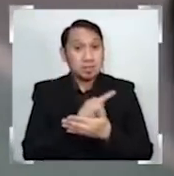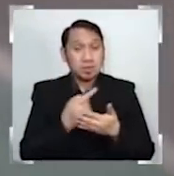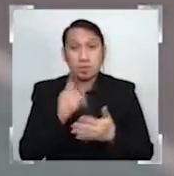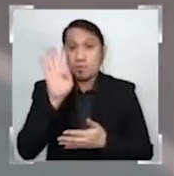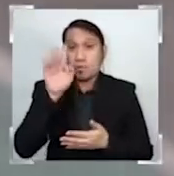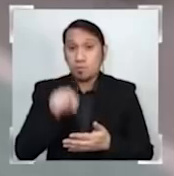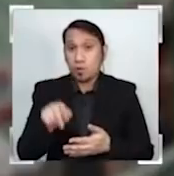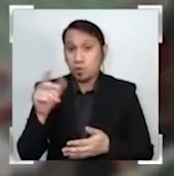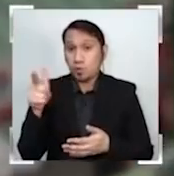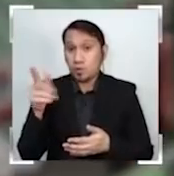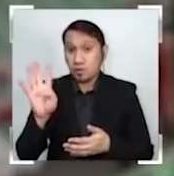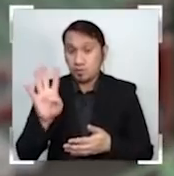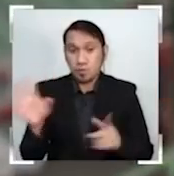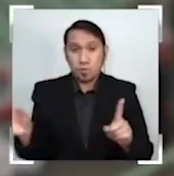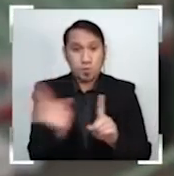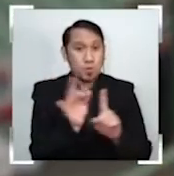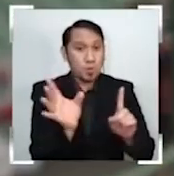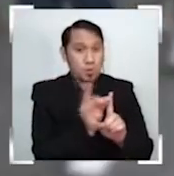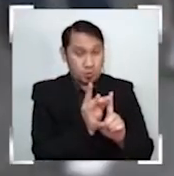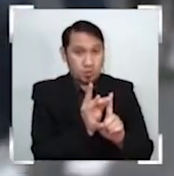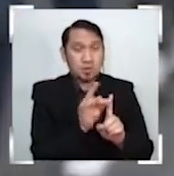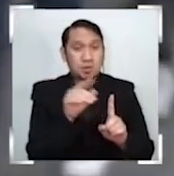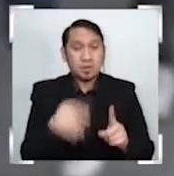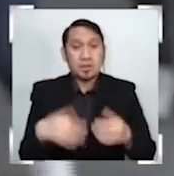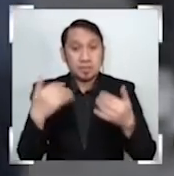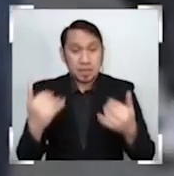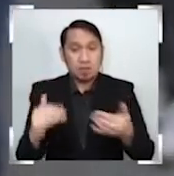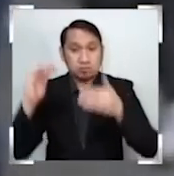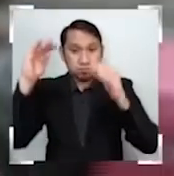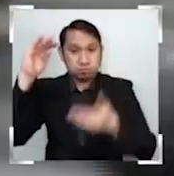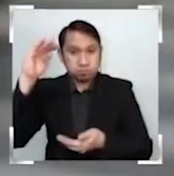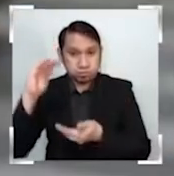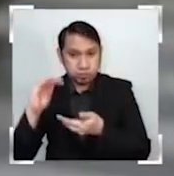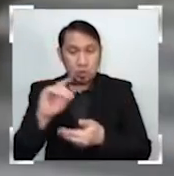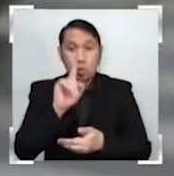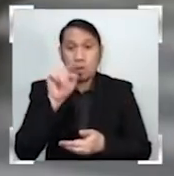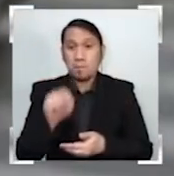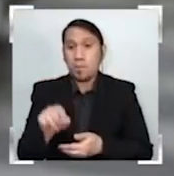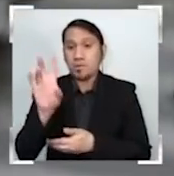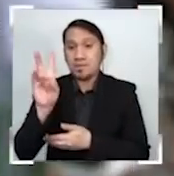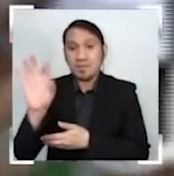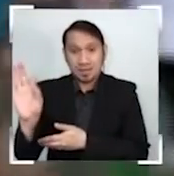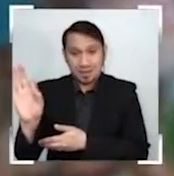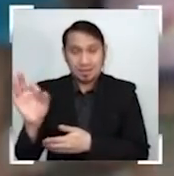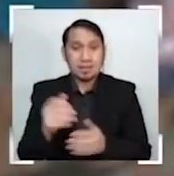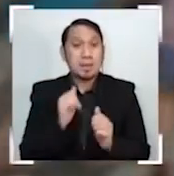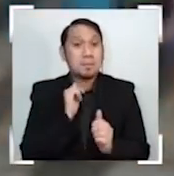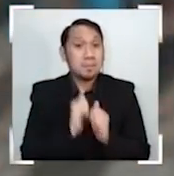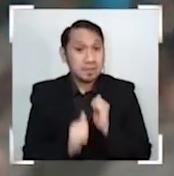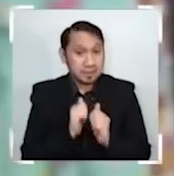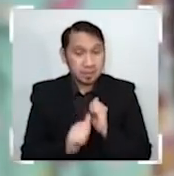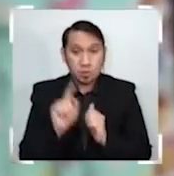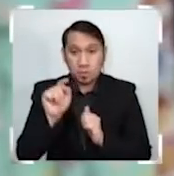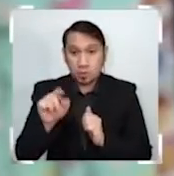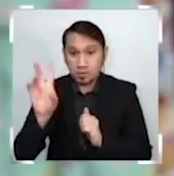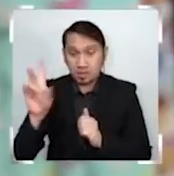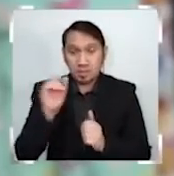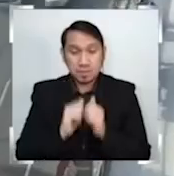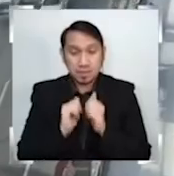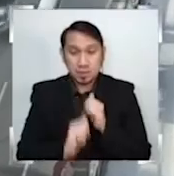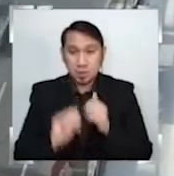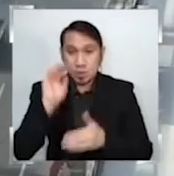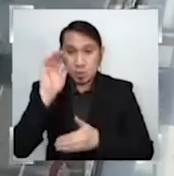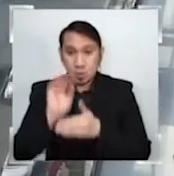4.24 ang reproduction number sa NCR, bumaba na raw ito sa 1.79 na ang ibig sabihin, nabawasan ang